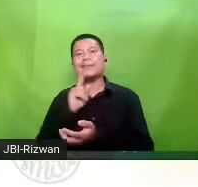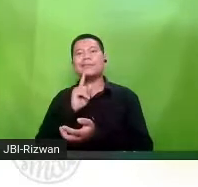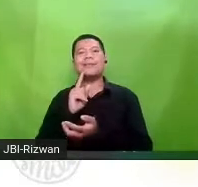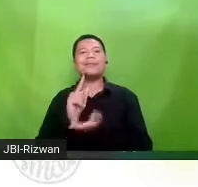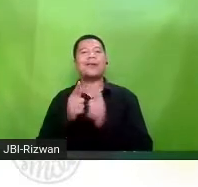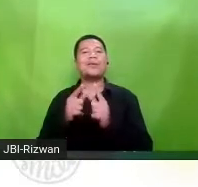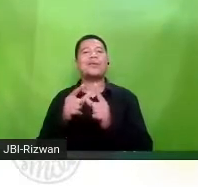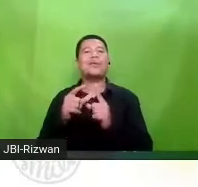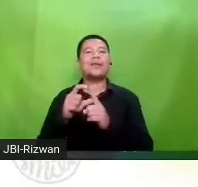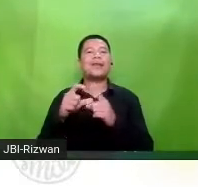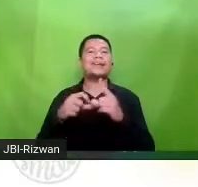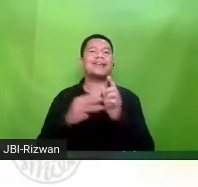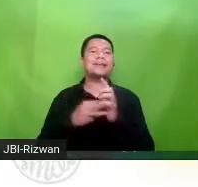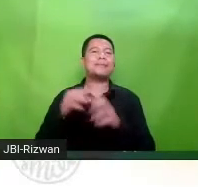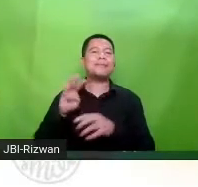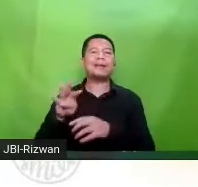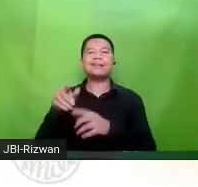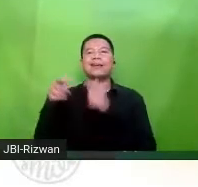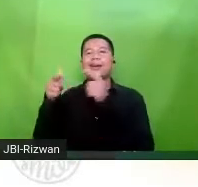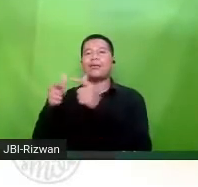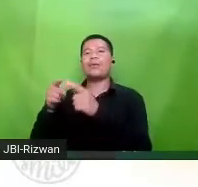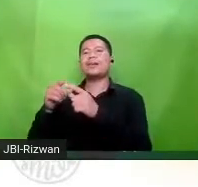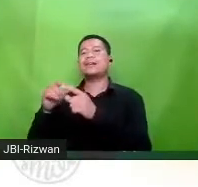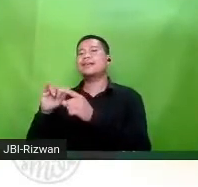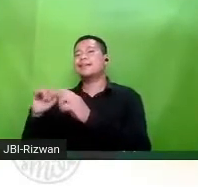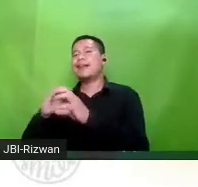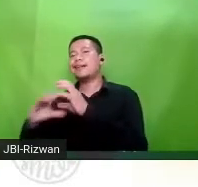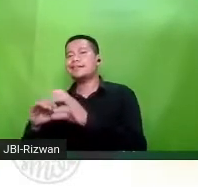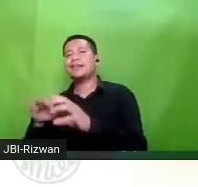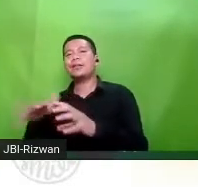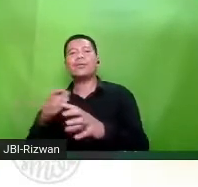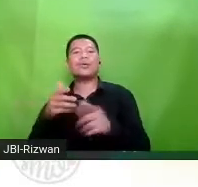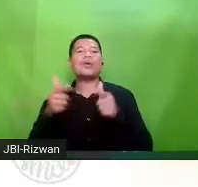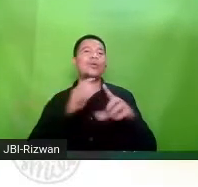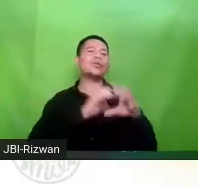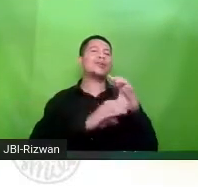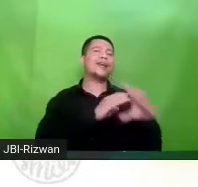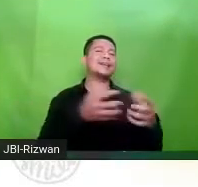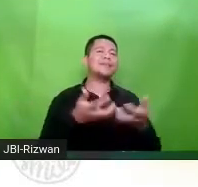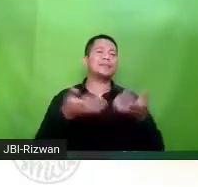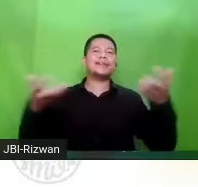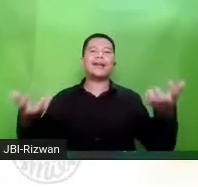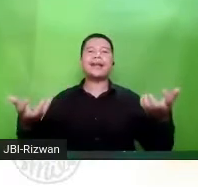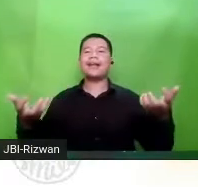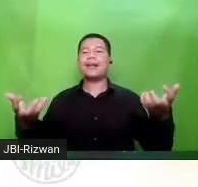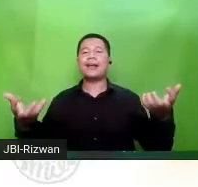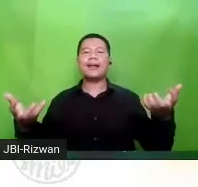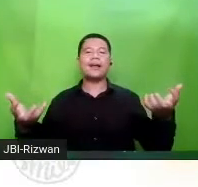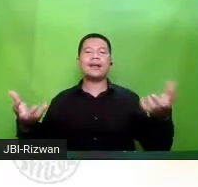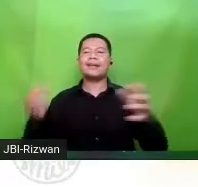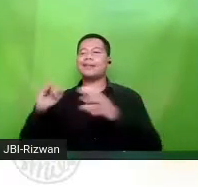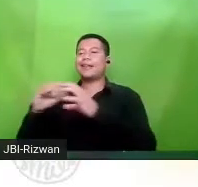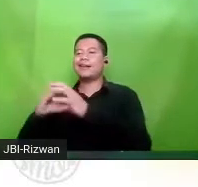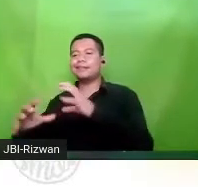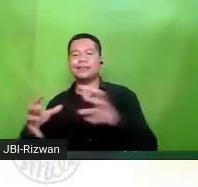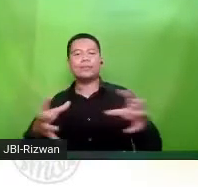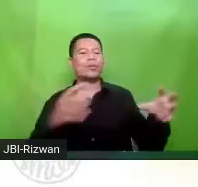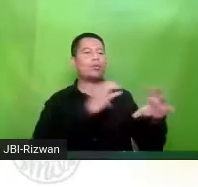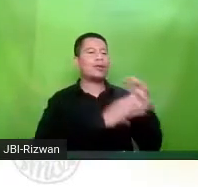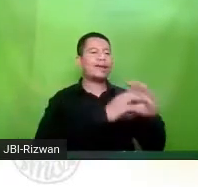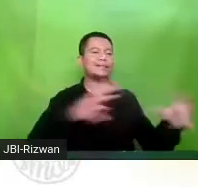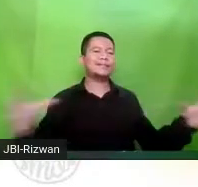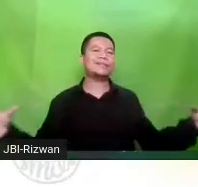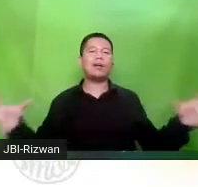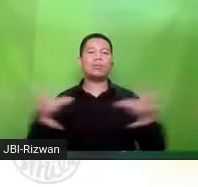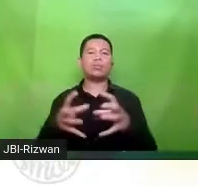gangguan interaksi dan gangguan komunikasi dipisahkan. Nah, menggabungkan gangguan komunikasi dan interaksi menjadi